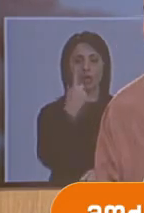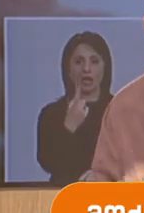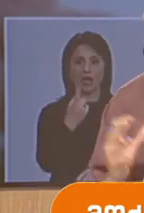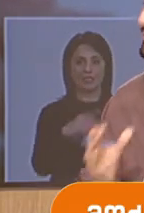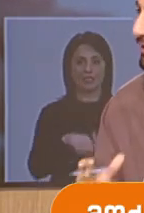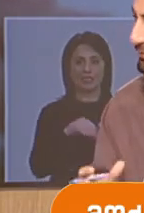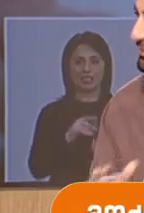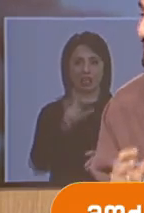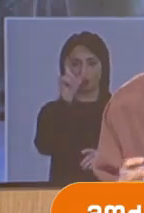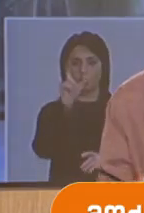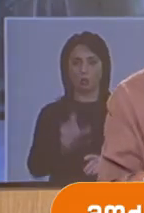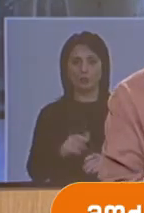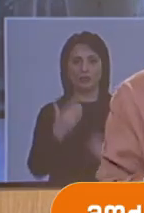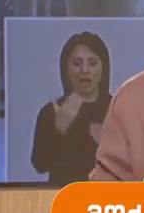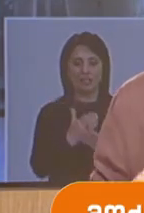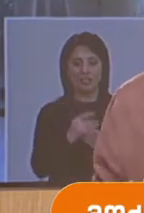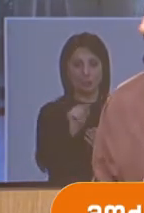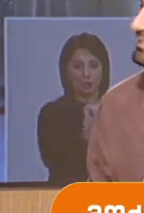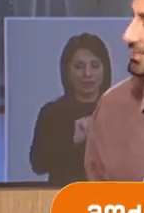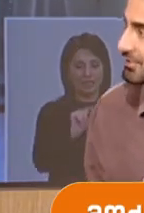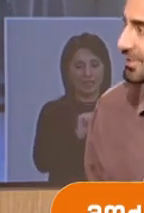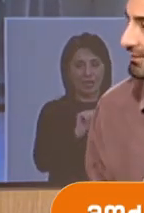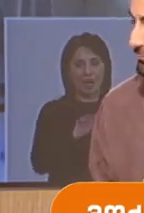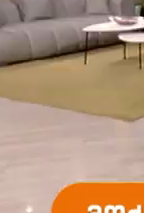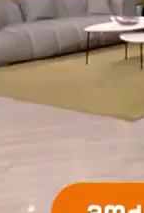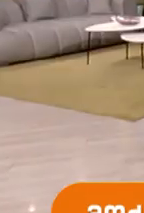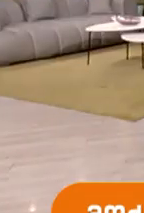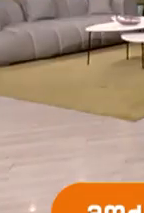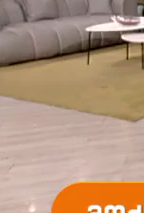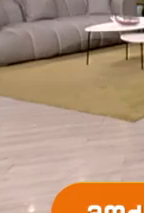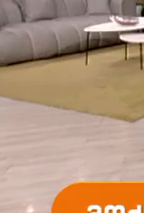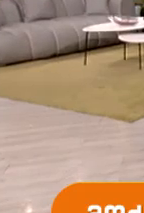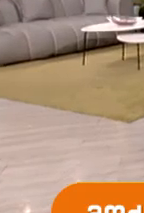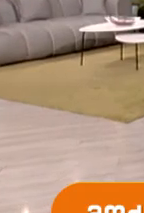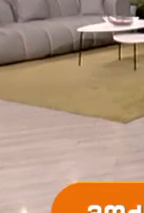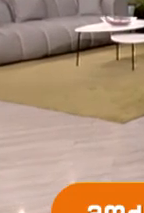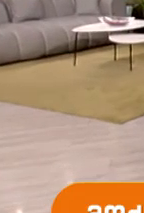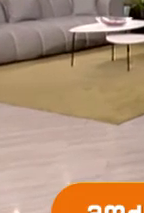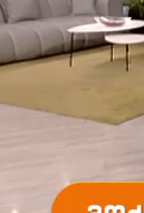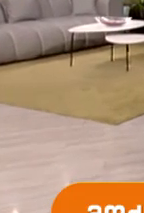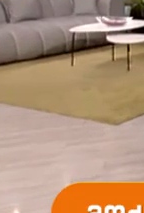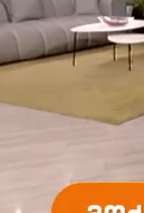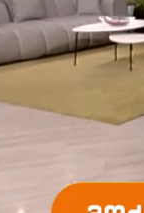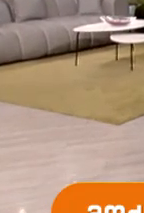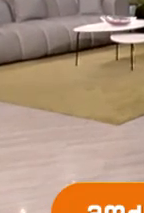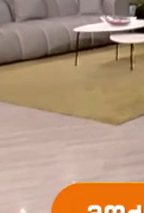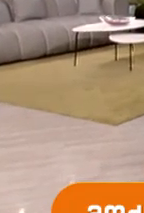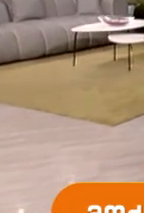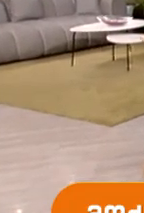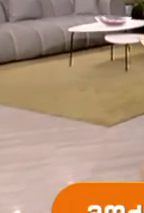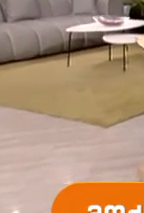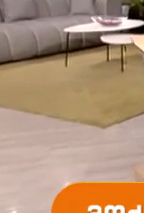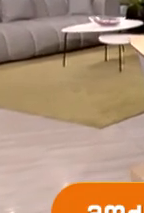შეკითხვა თუ რით განსხვავდება ეს არჩევნები წინა წლებში ჩატარებული არჩევნებისგან და შემდეგ უკვე სხვა მნიშვნელოვანი